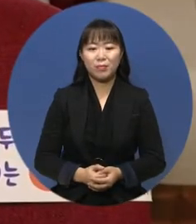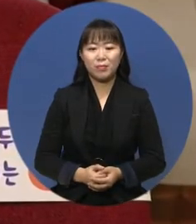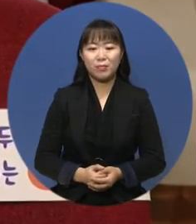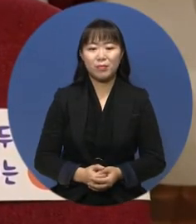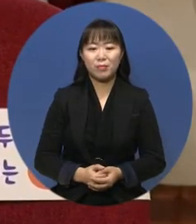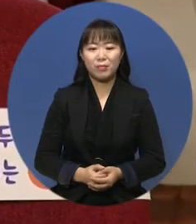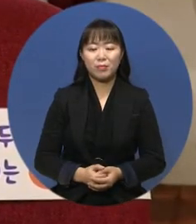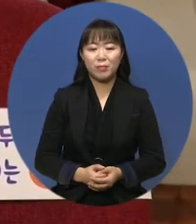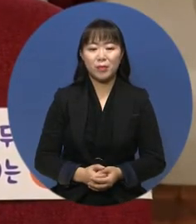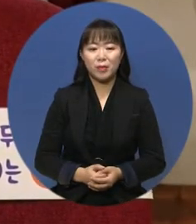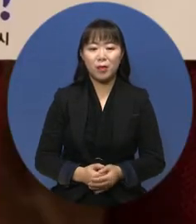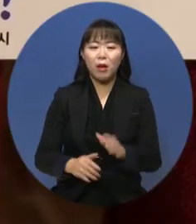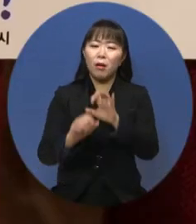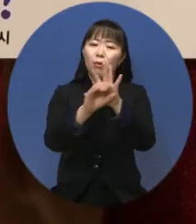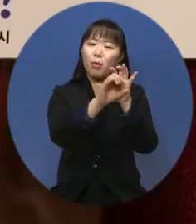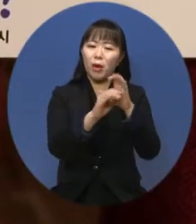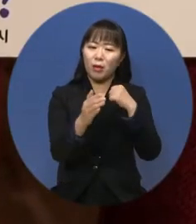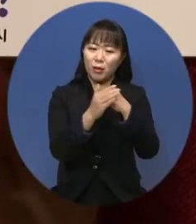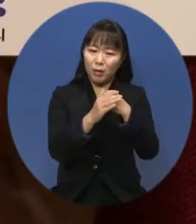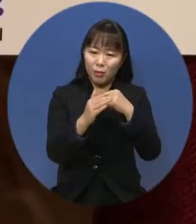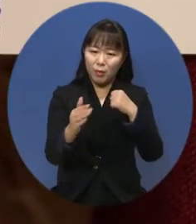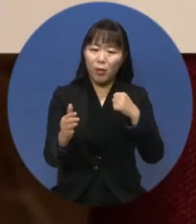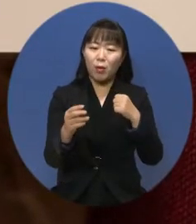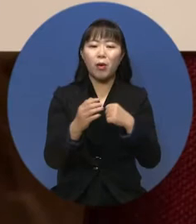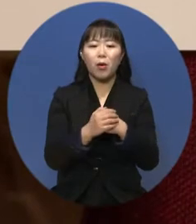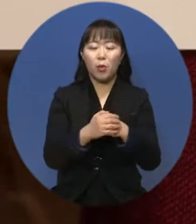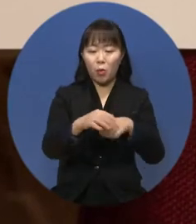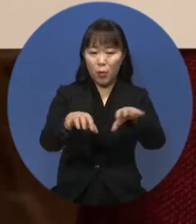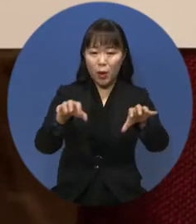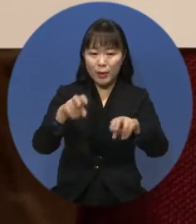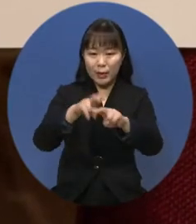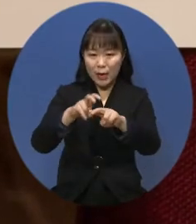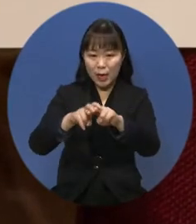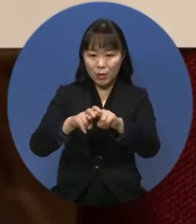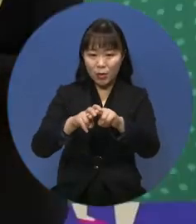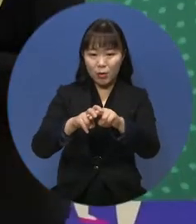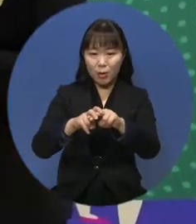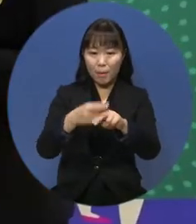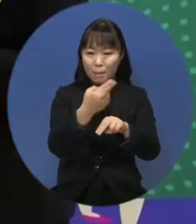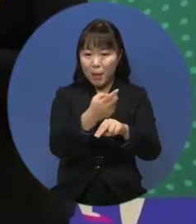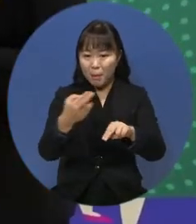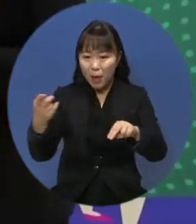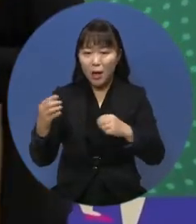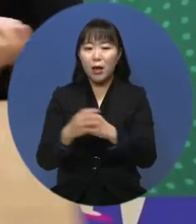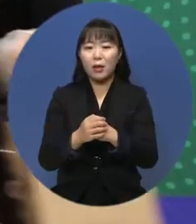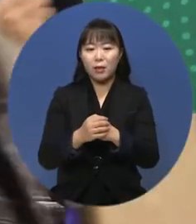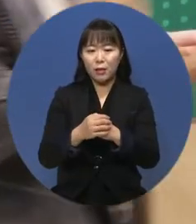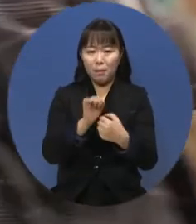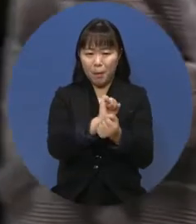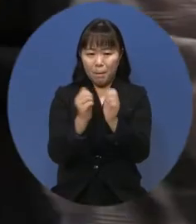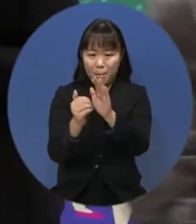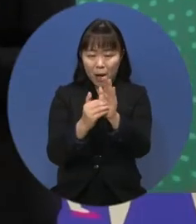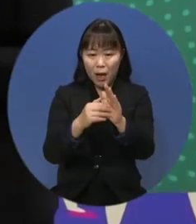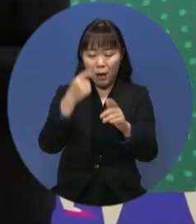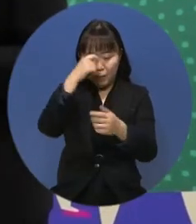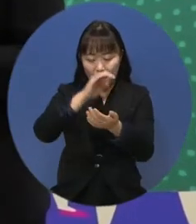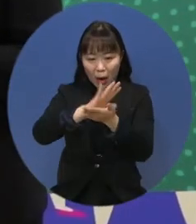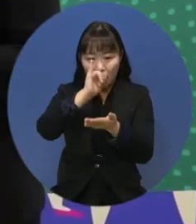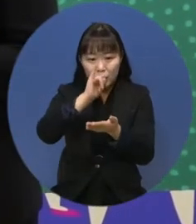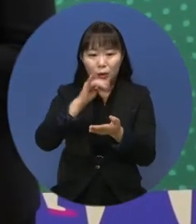춘천시는 코로나 일고 로인의 공연장 좌석이 오기와 방역 소독 활용을 체크